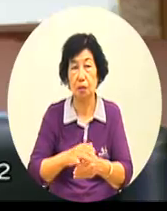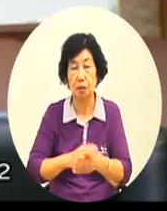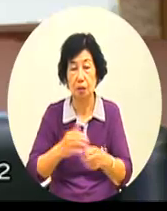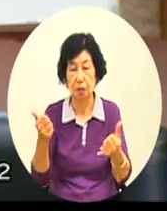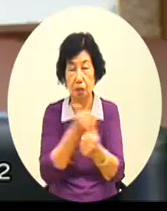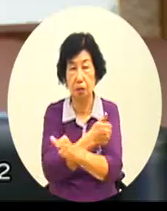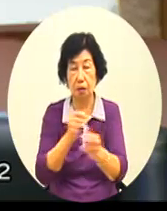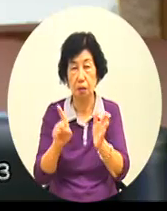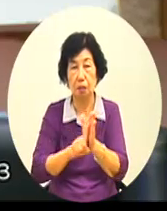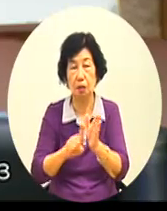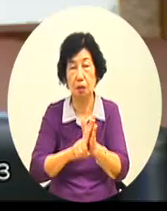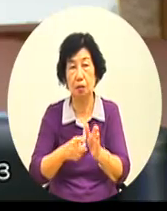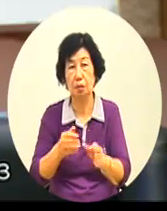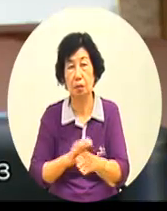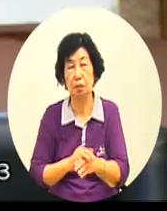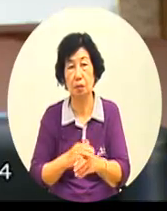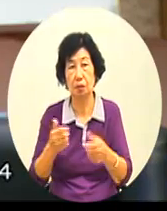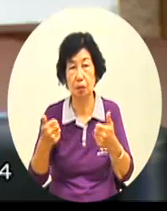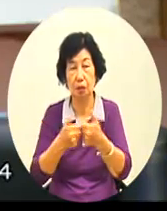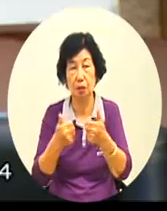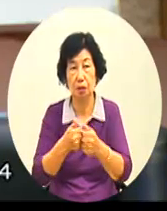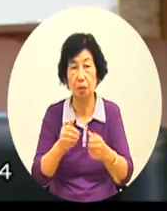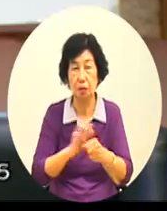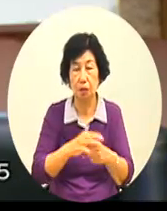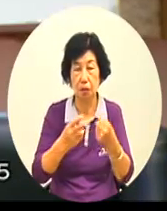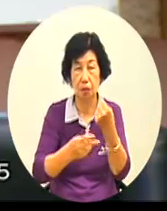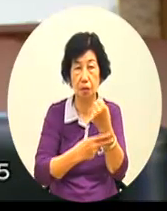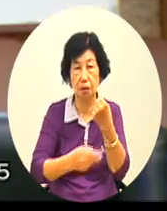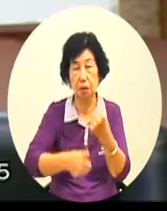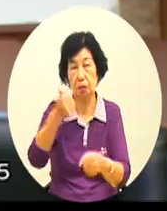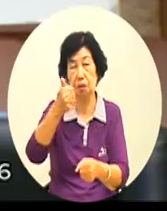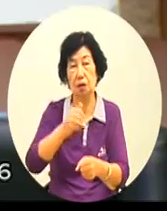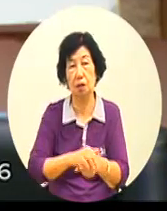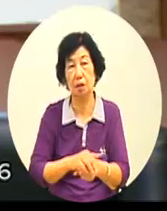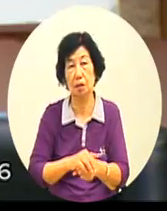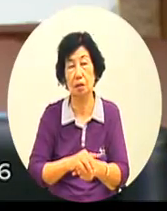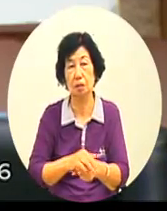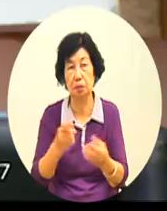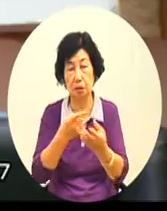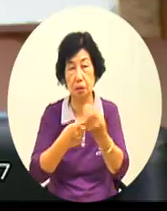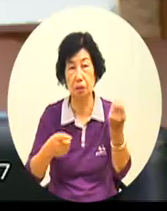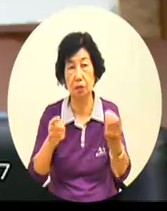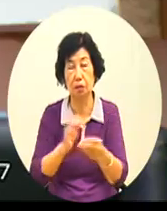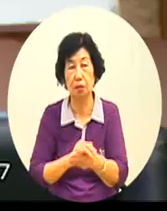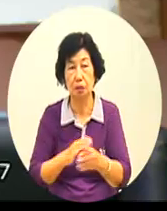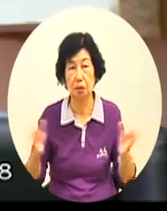表里长的事务费总共是